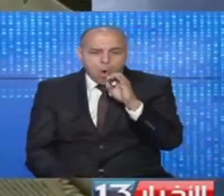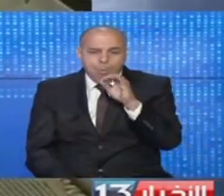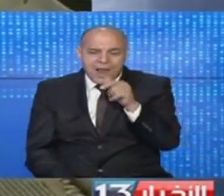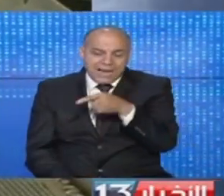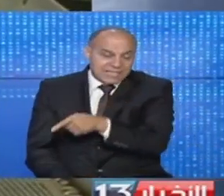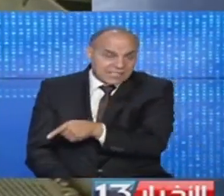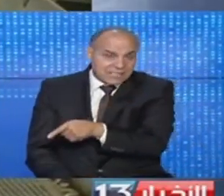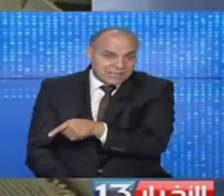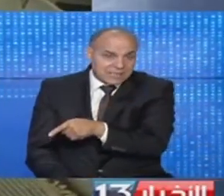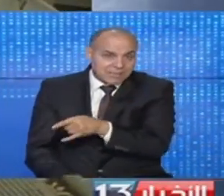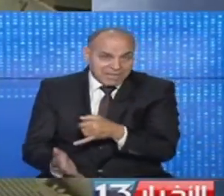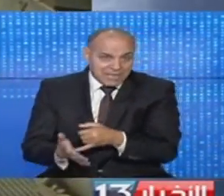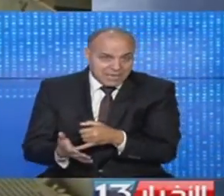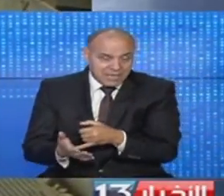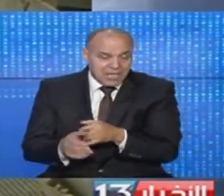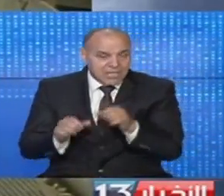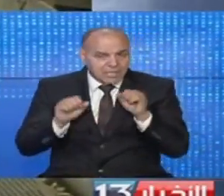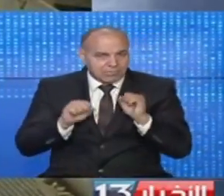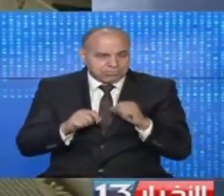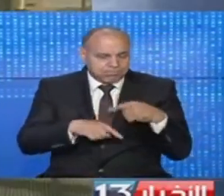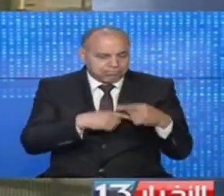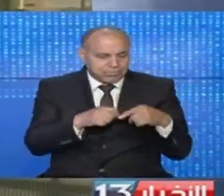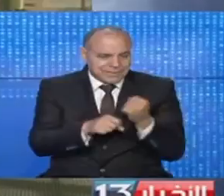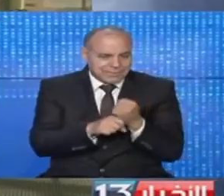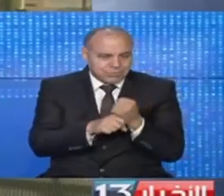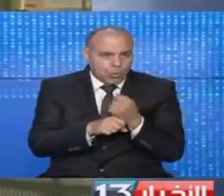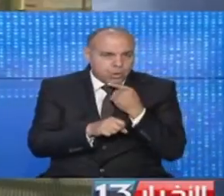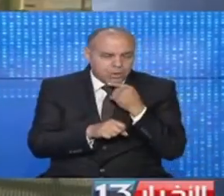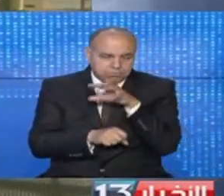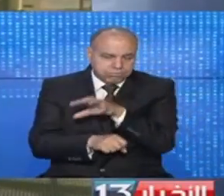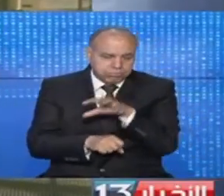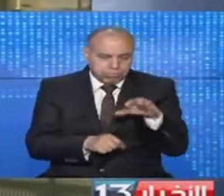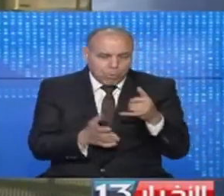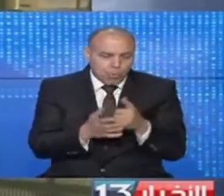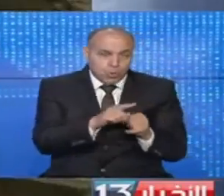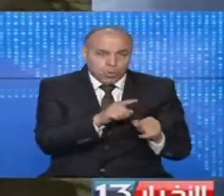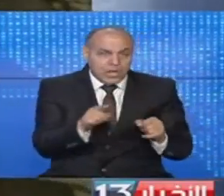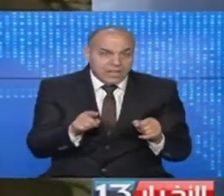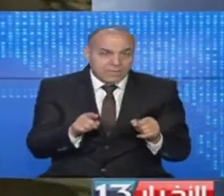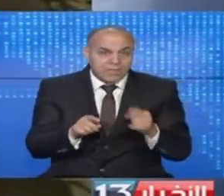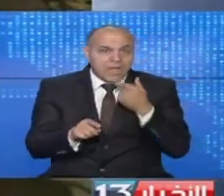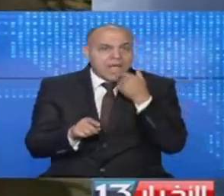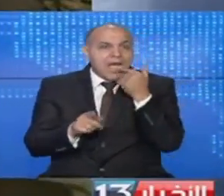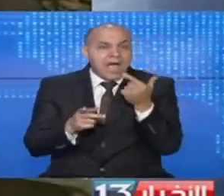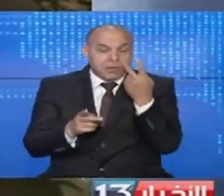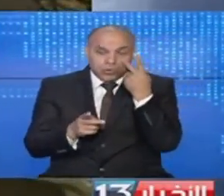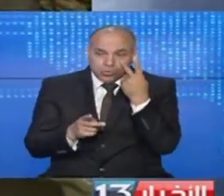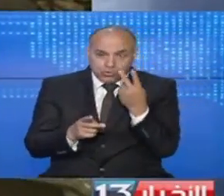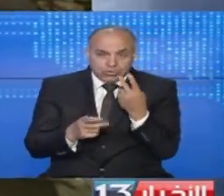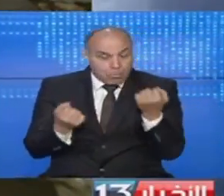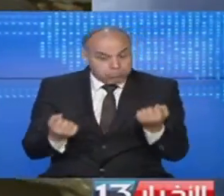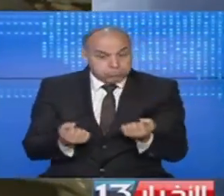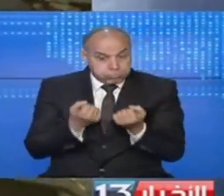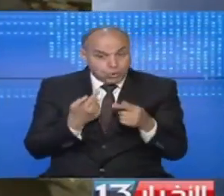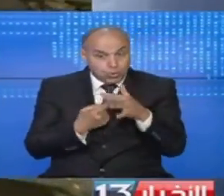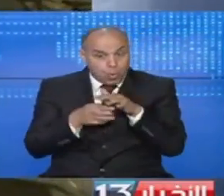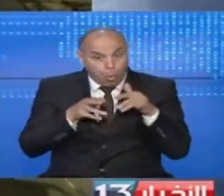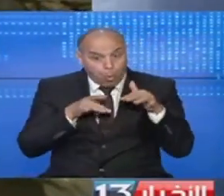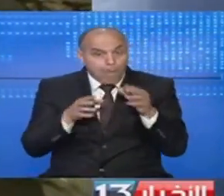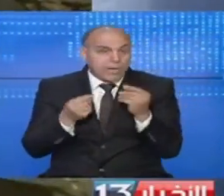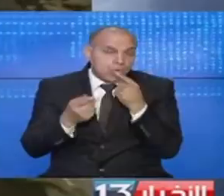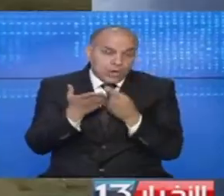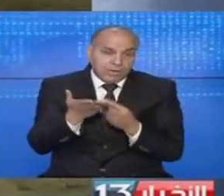العرايس لأنها لم تتمكن من استئنافه بكل من إقليمي المظلة ورديف اللذان يشهدان حراكا اجتماعيا